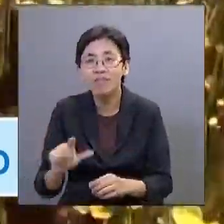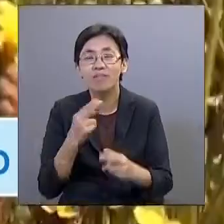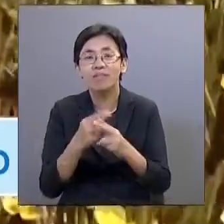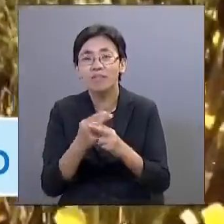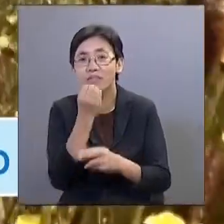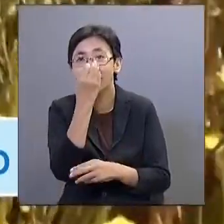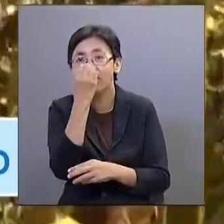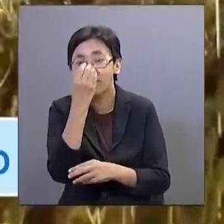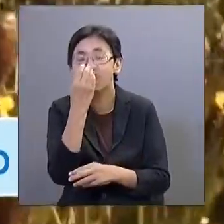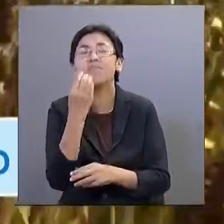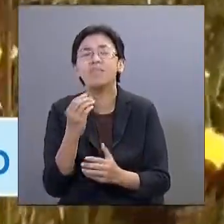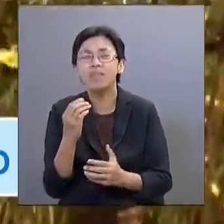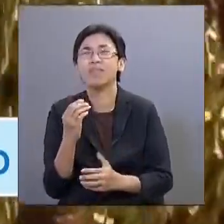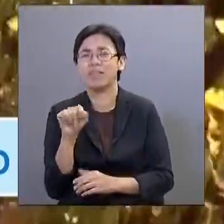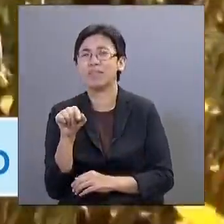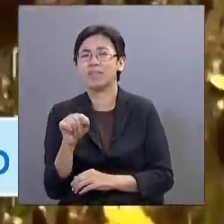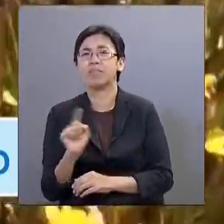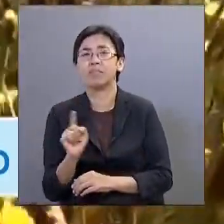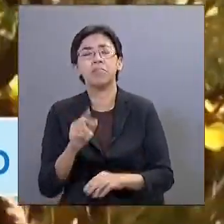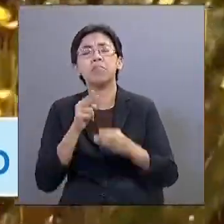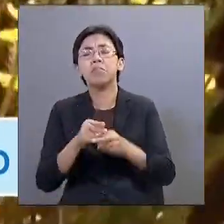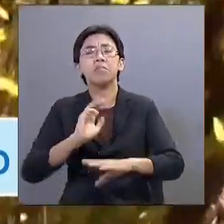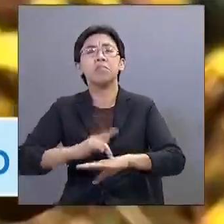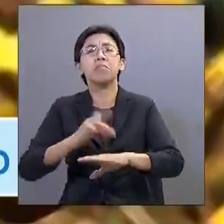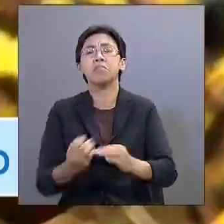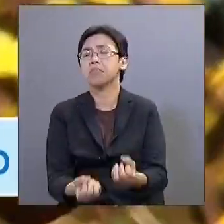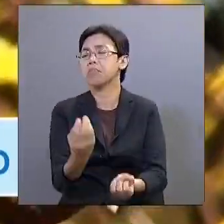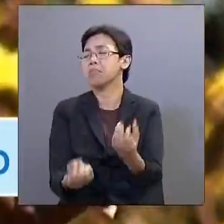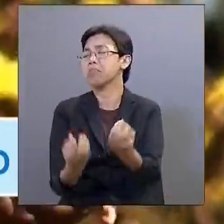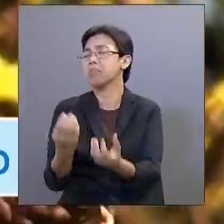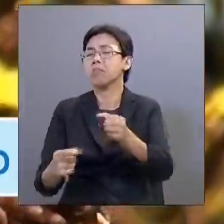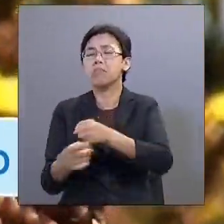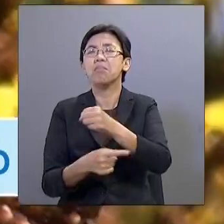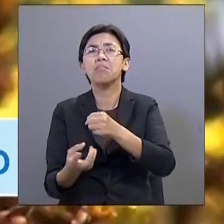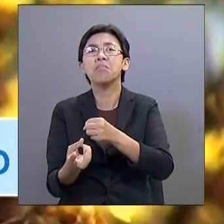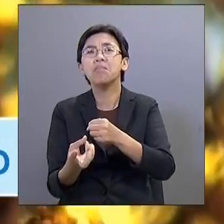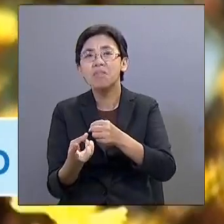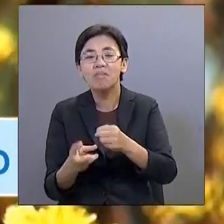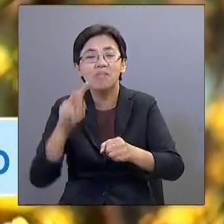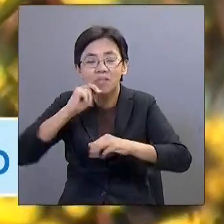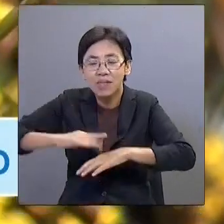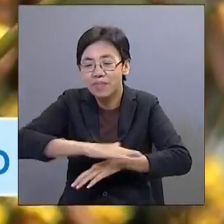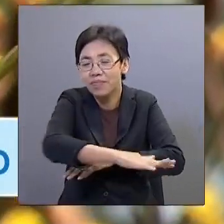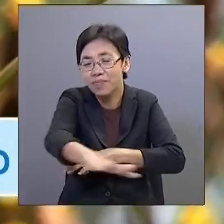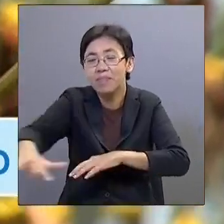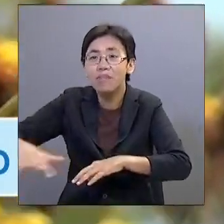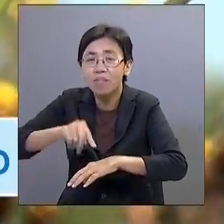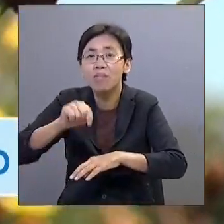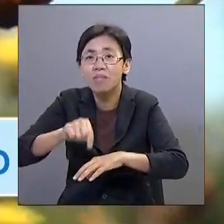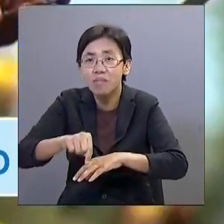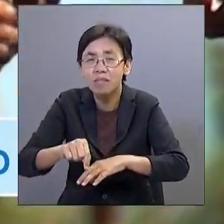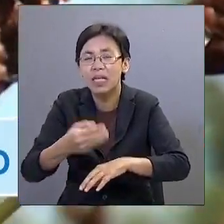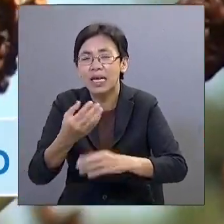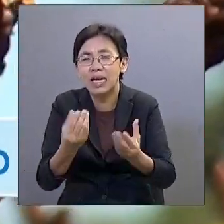จะเกิดขึ้นเองตามธรรมชาติมักขึ้นอยู่กลางท้องทุ่งครับหรือทุ่งนาพื้นที่ที่ชุ่มน้ำในที่ที่เป็นดินเค็